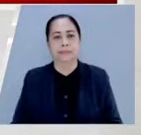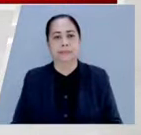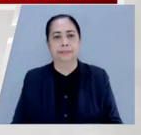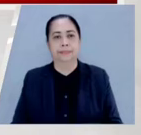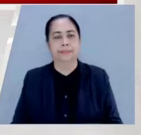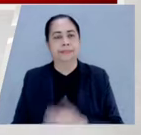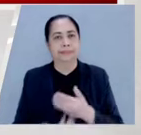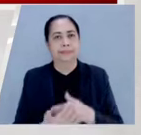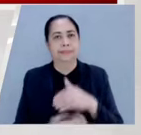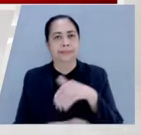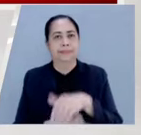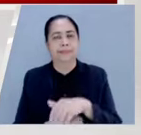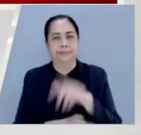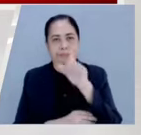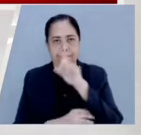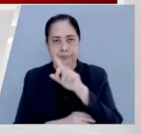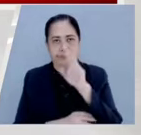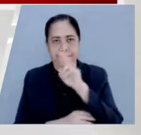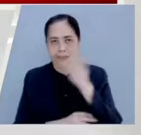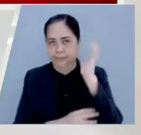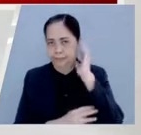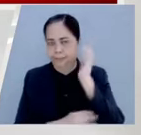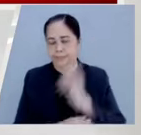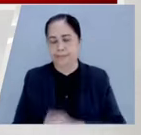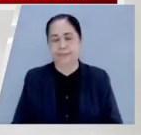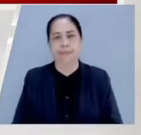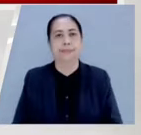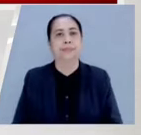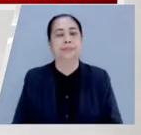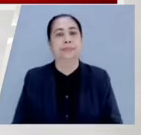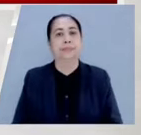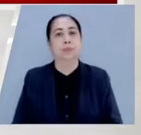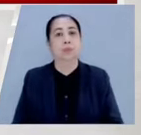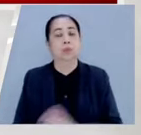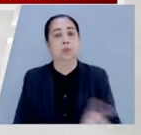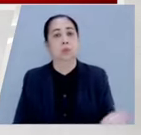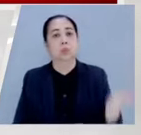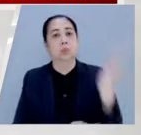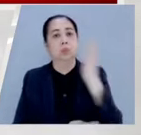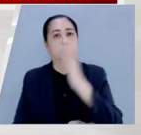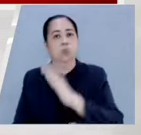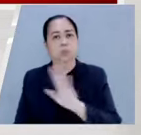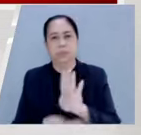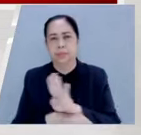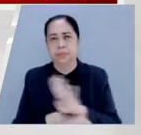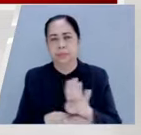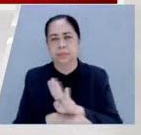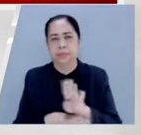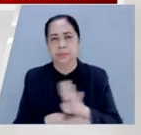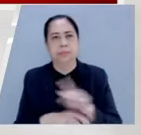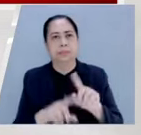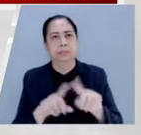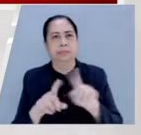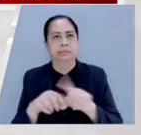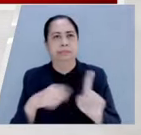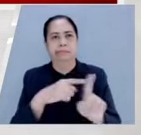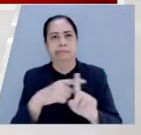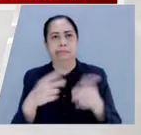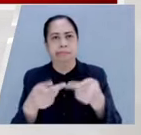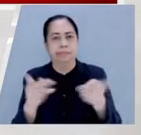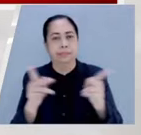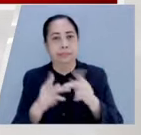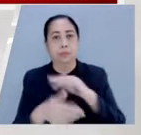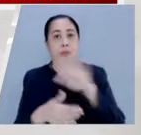Magandang gabi po, Luzon, Visayas at Mindanao. Buong maghapon na ngang naging abala ang iba't ibang sementeryo sa buong